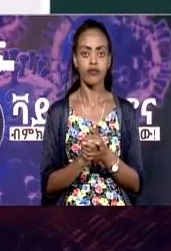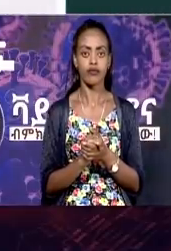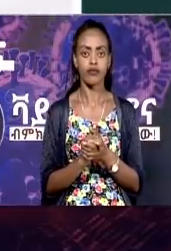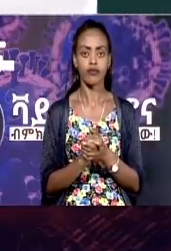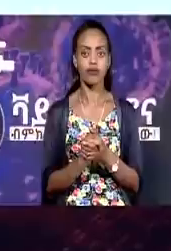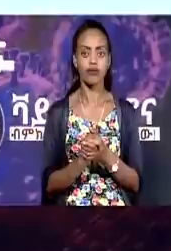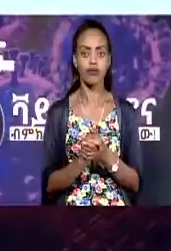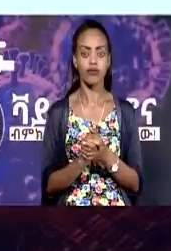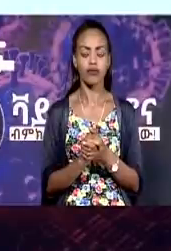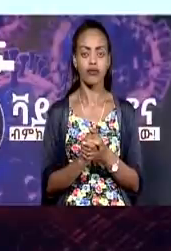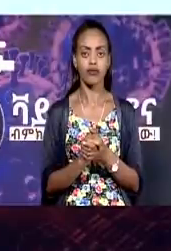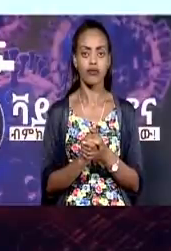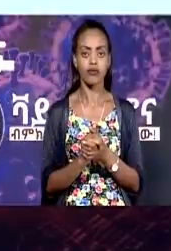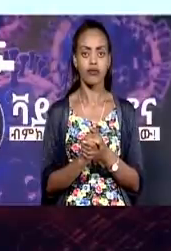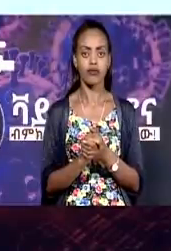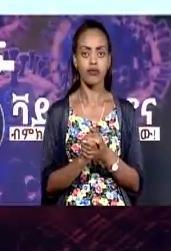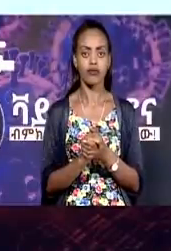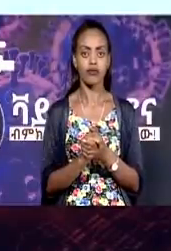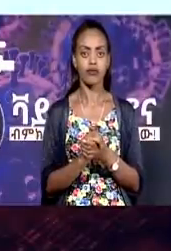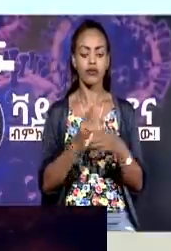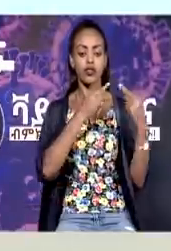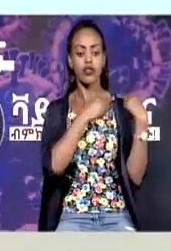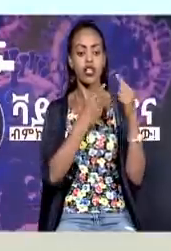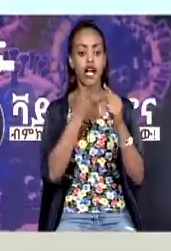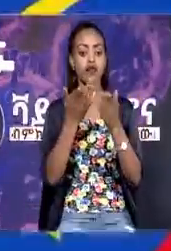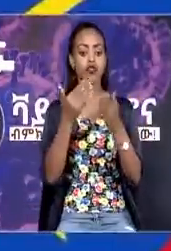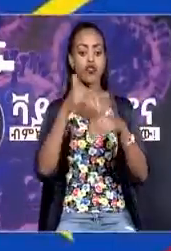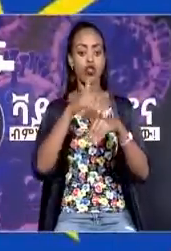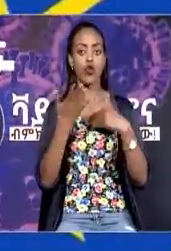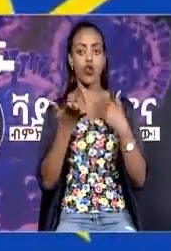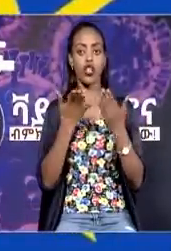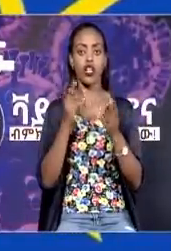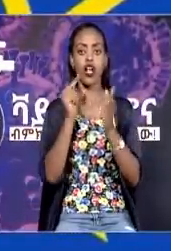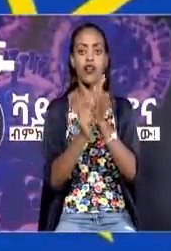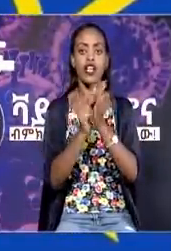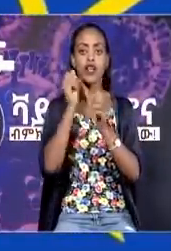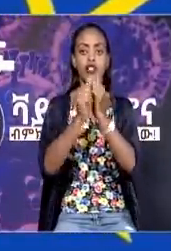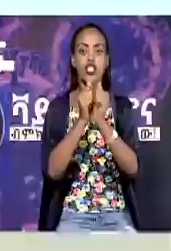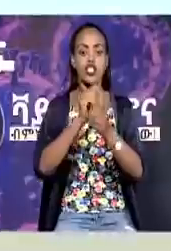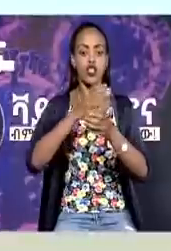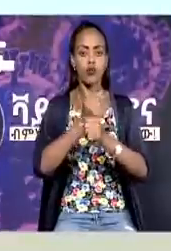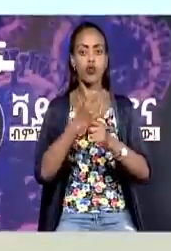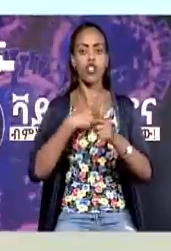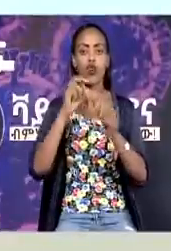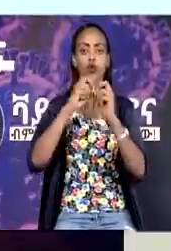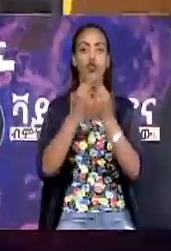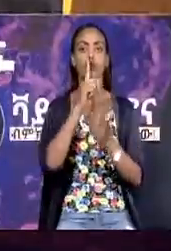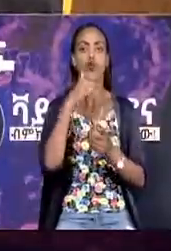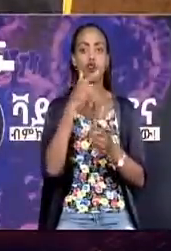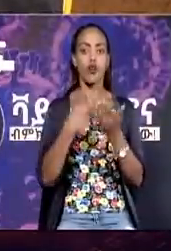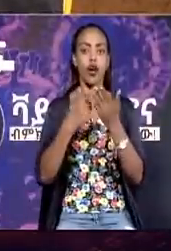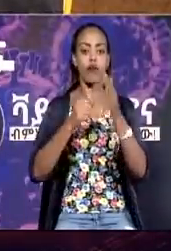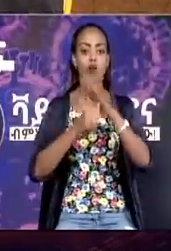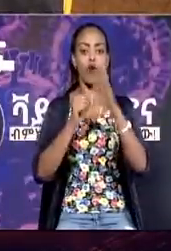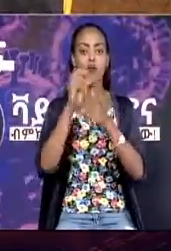መንጢሉ ዝጻንሐን ሕዚ እውን ንነዊሕ እዋን ስልጣን ክሕዝ ካብ ዘለዎ ድሌት ኣብ ምፍራስ ሕገ መንግስቲ ተጸሚዱ ዝርከብ ውድብ ኢሎም ኣቦ መንበር